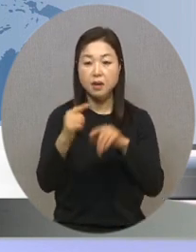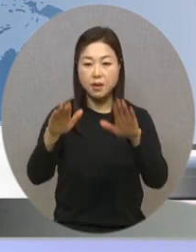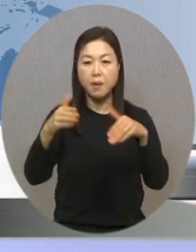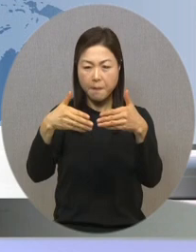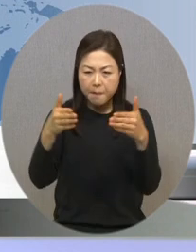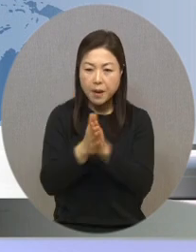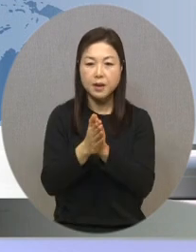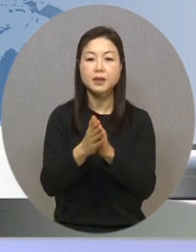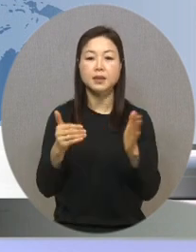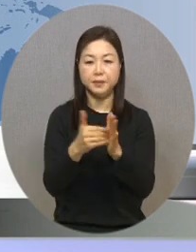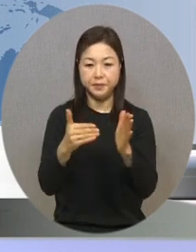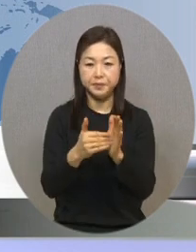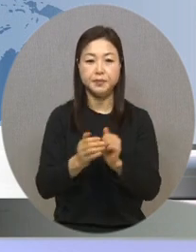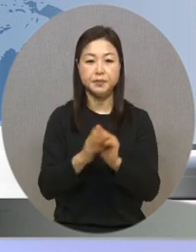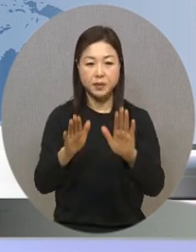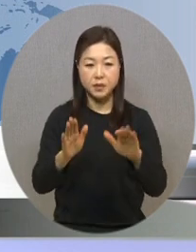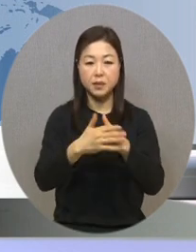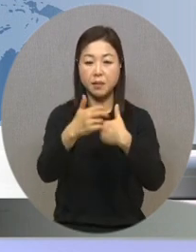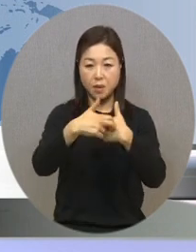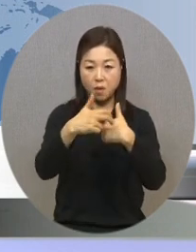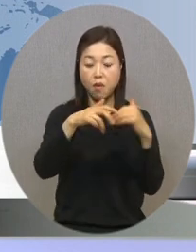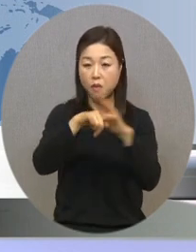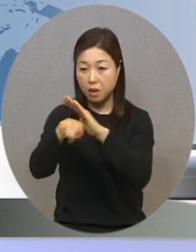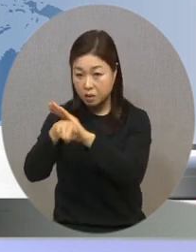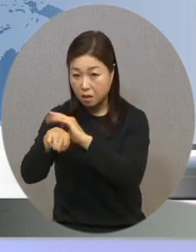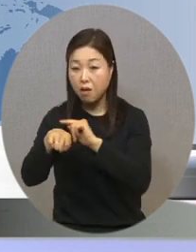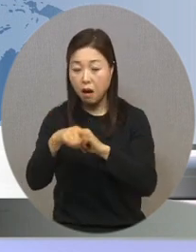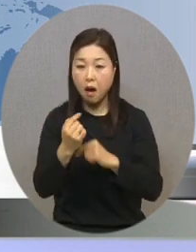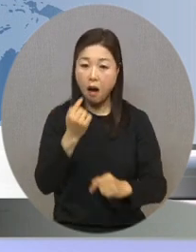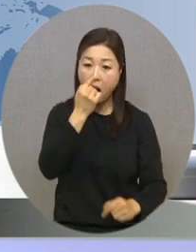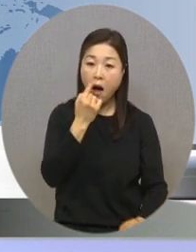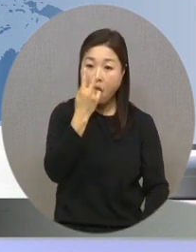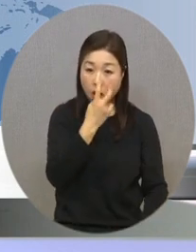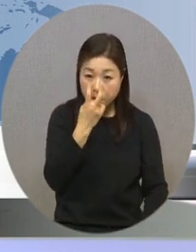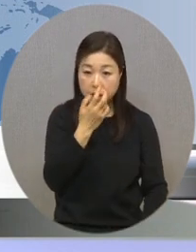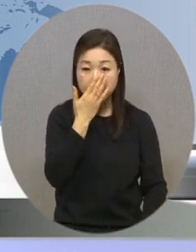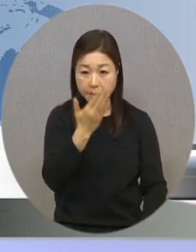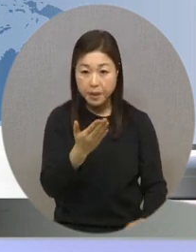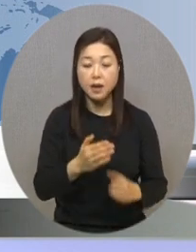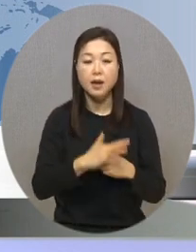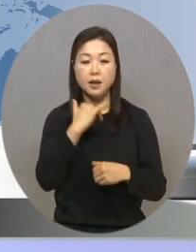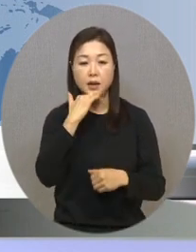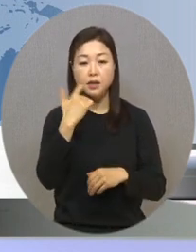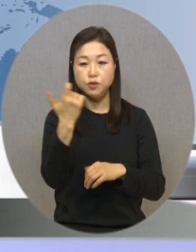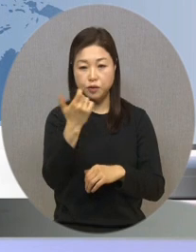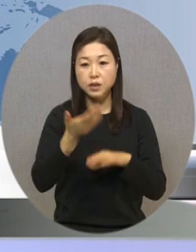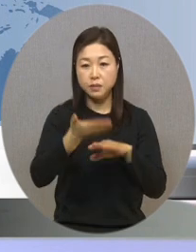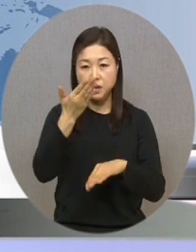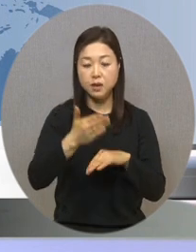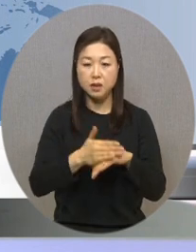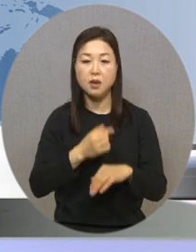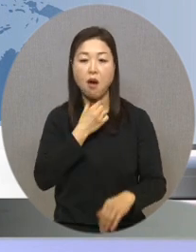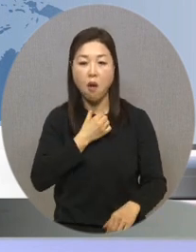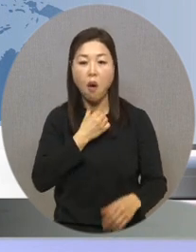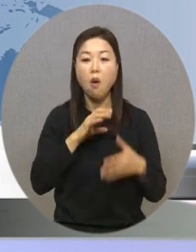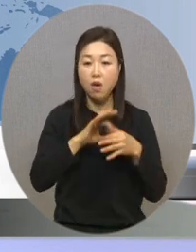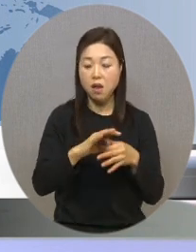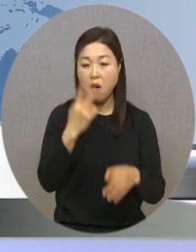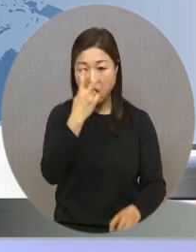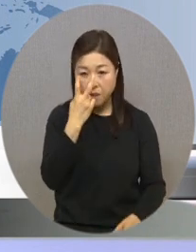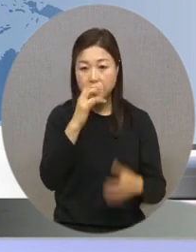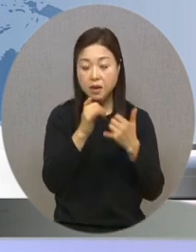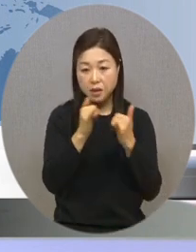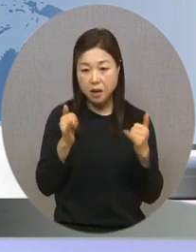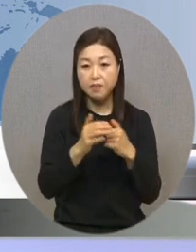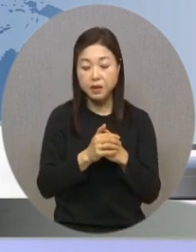마쳤습니다. 이제는 의료기관에서 진단검사를 받을 수 있고 60세 이상과 기저질환자는 무료로 검사를 받을